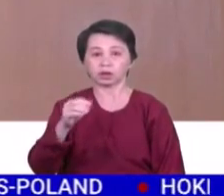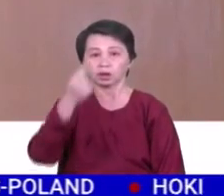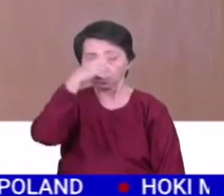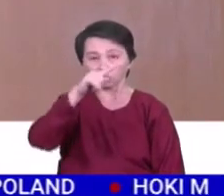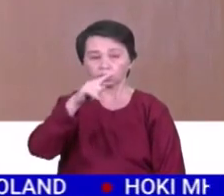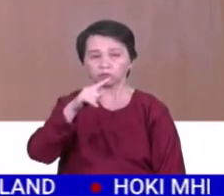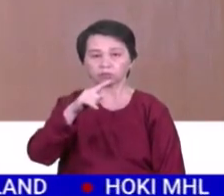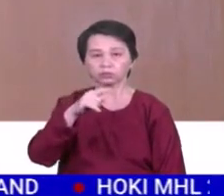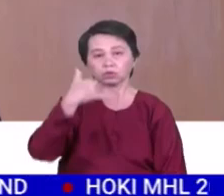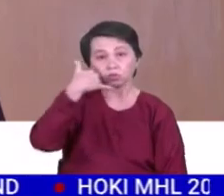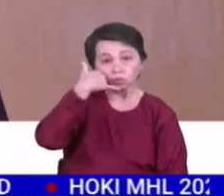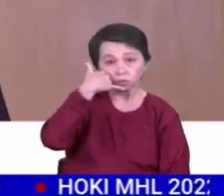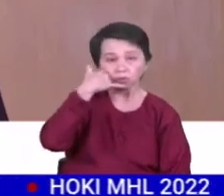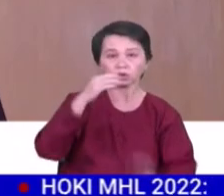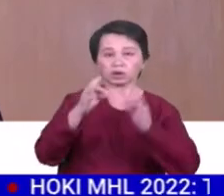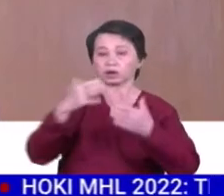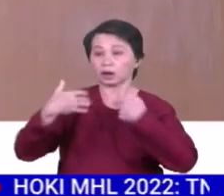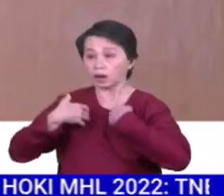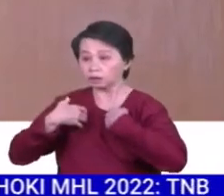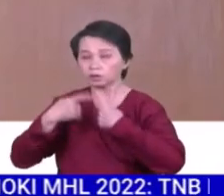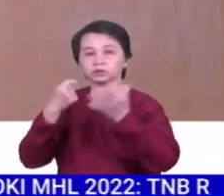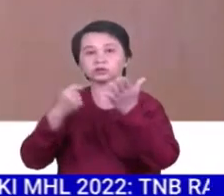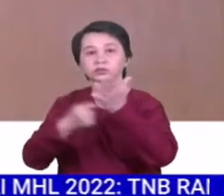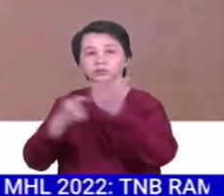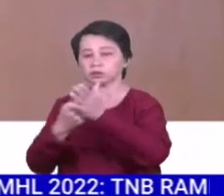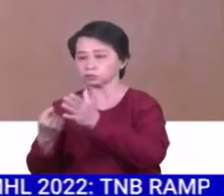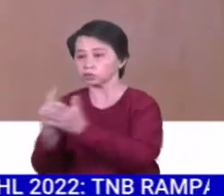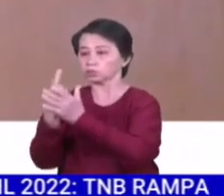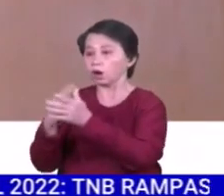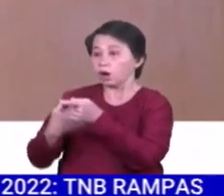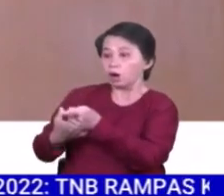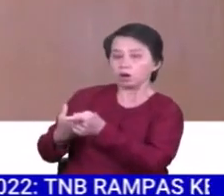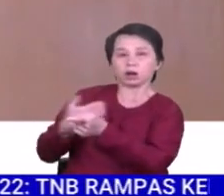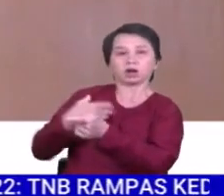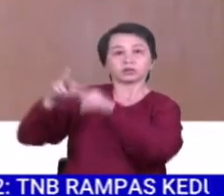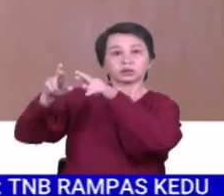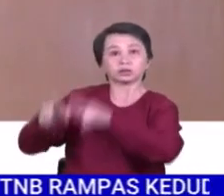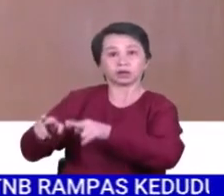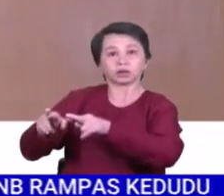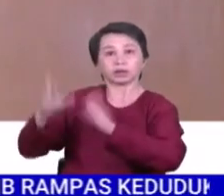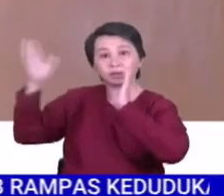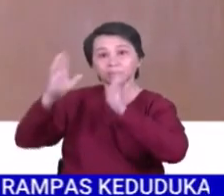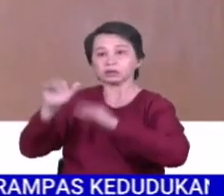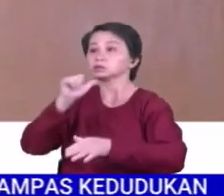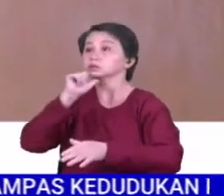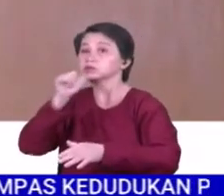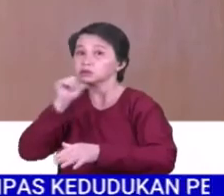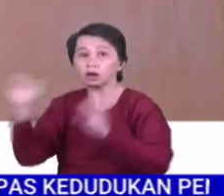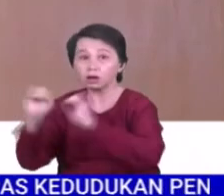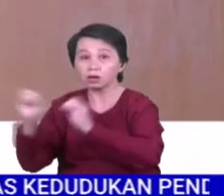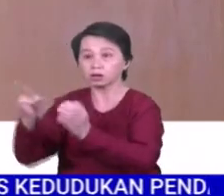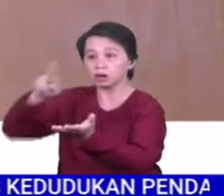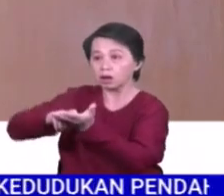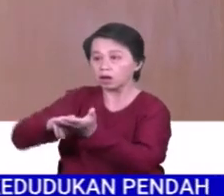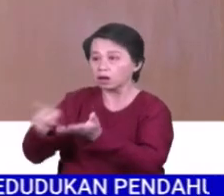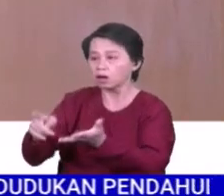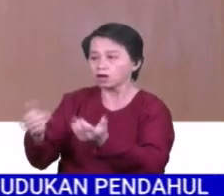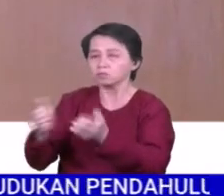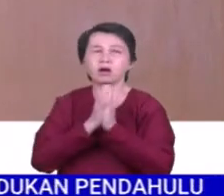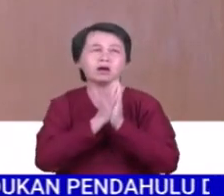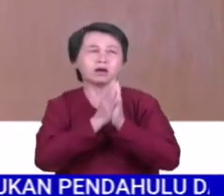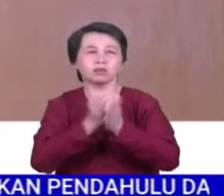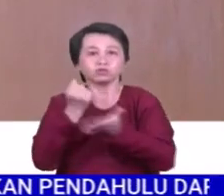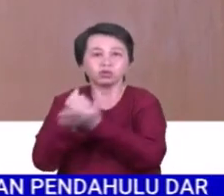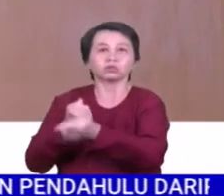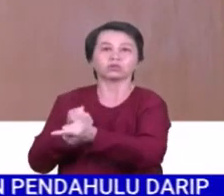kalau ada tiba-tiba ada timbul isu rakyat kita yang tak berdaftar, tiba-tiba mereka memohon